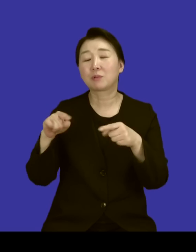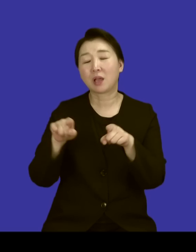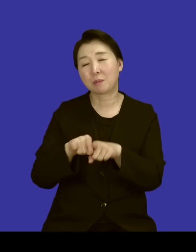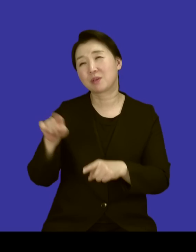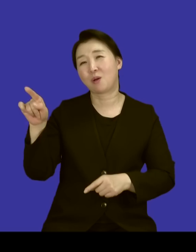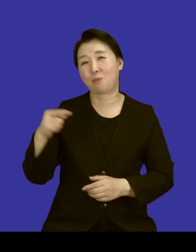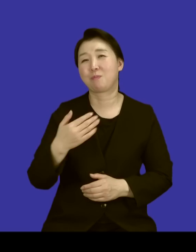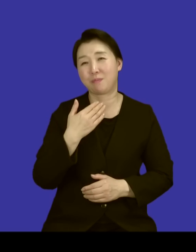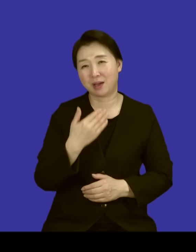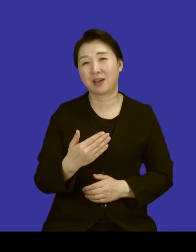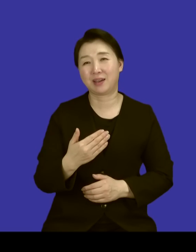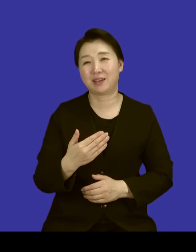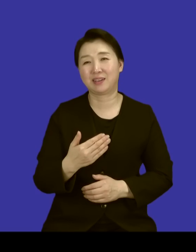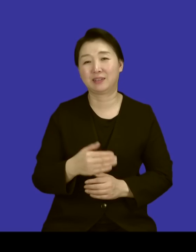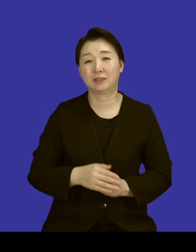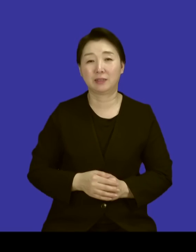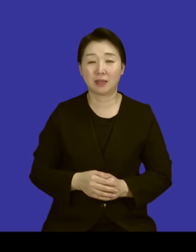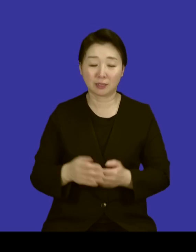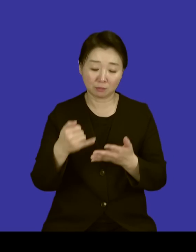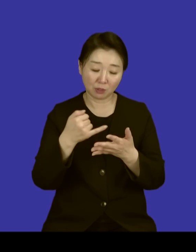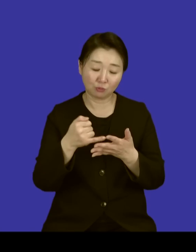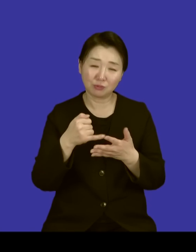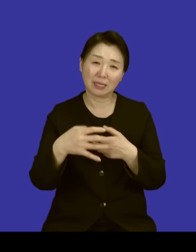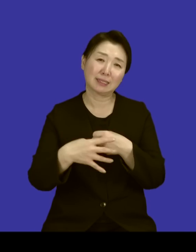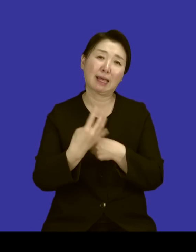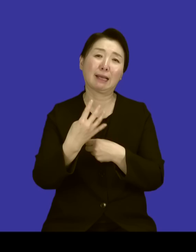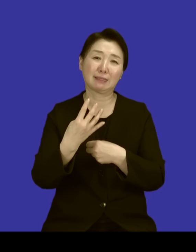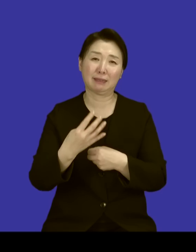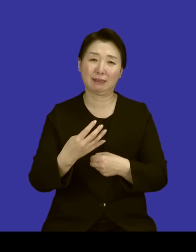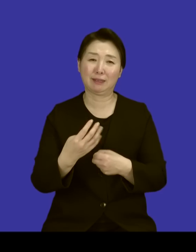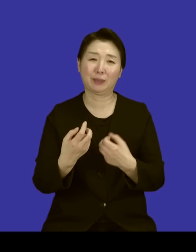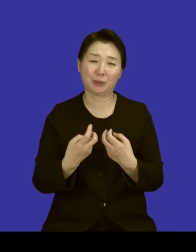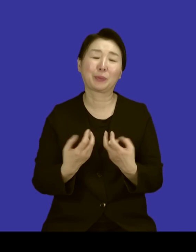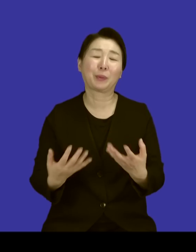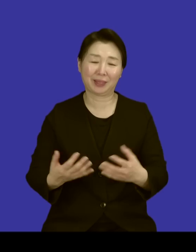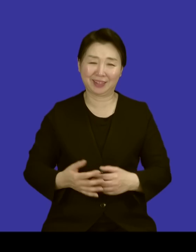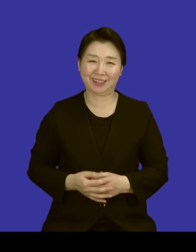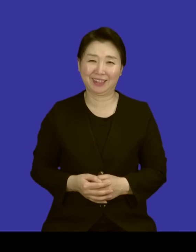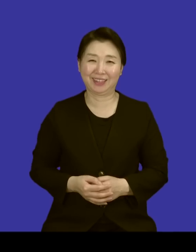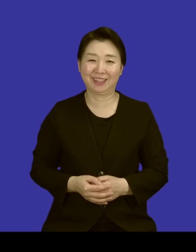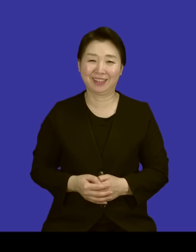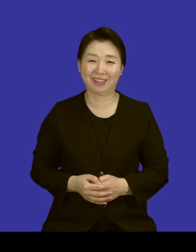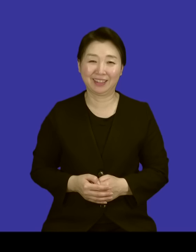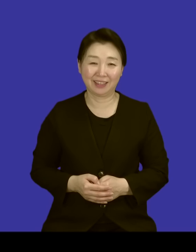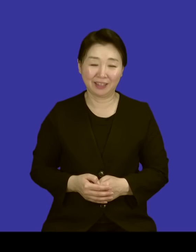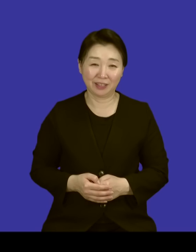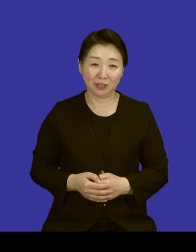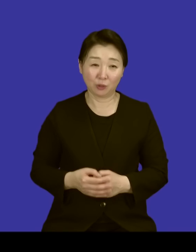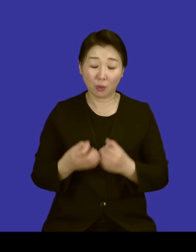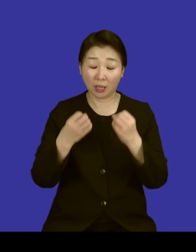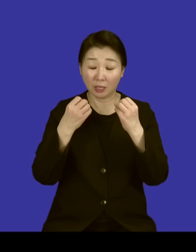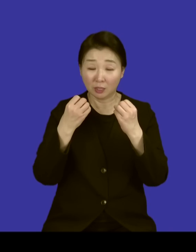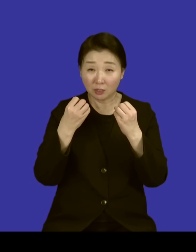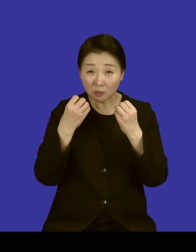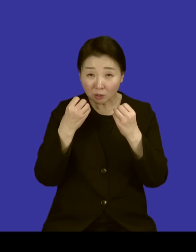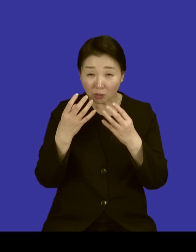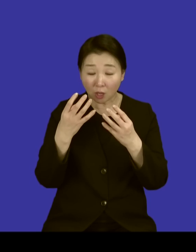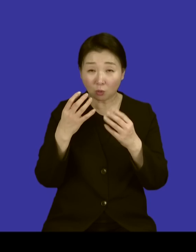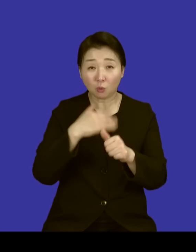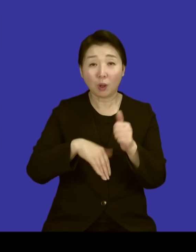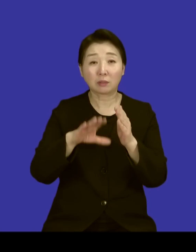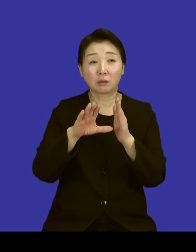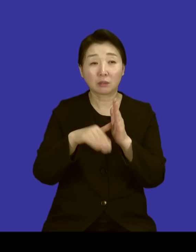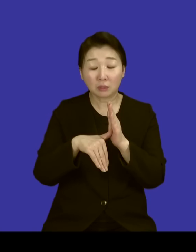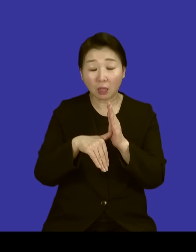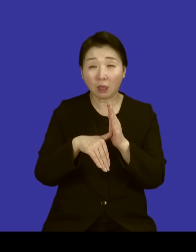함께 그렇죠. 하셨겠지만 네. 이 둘째가 있어서 맞습니다. 왜냐하면 이 아이는 또 새로운 환경 속에서 학교도 다녀야 되고 새로운